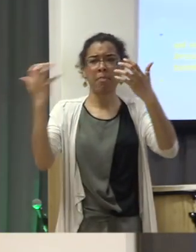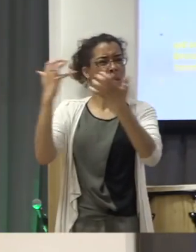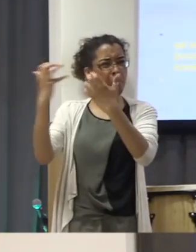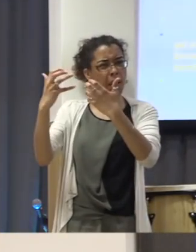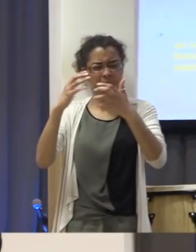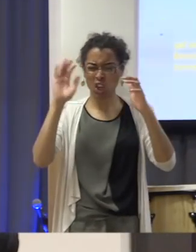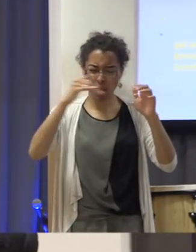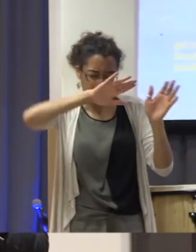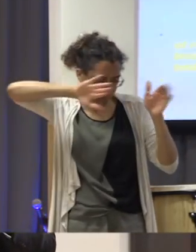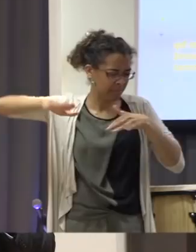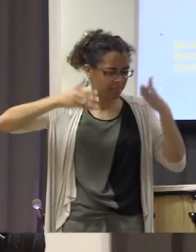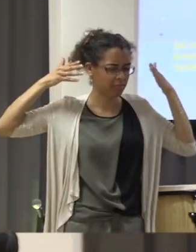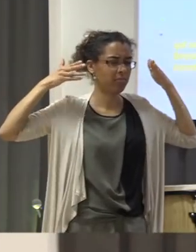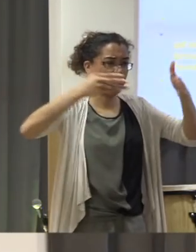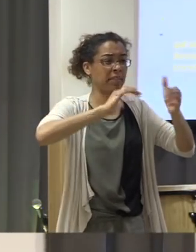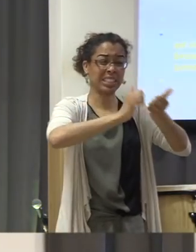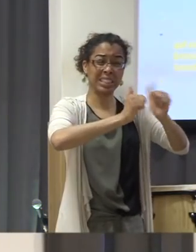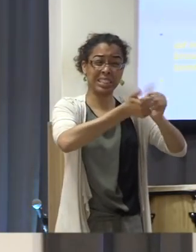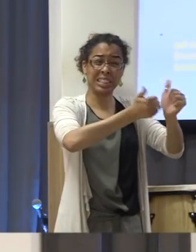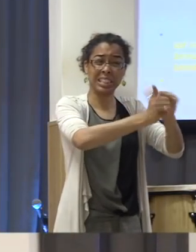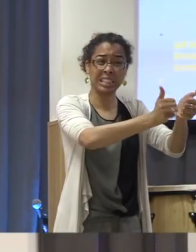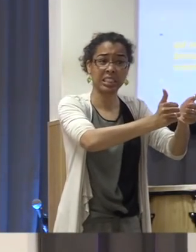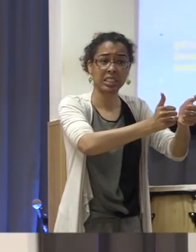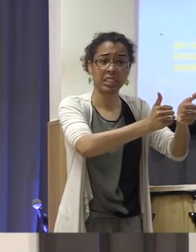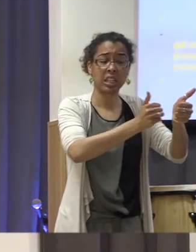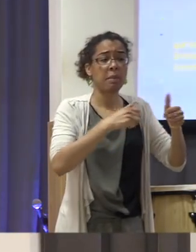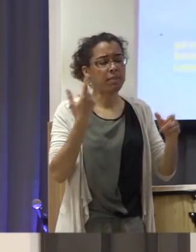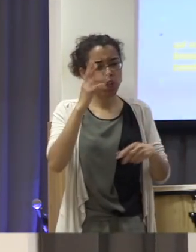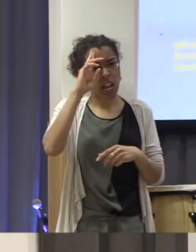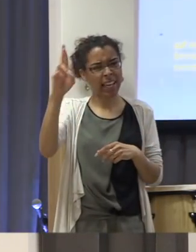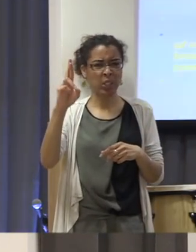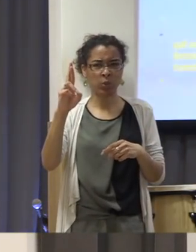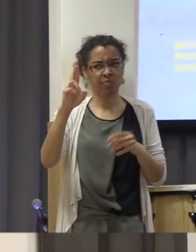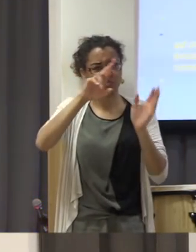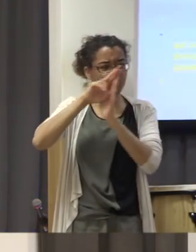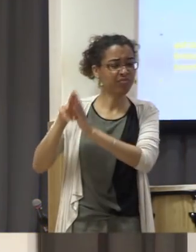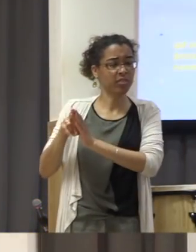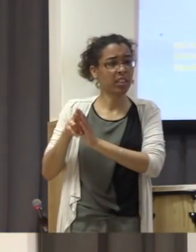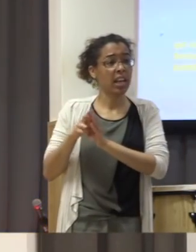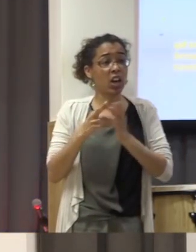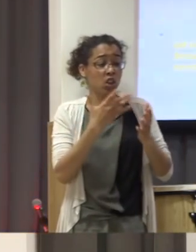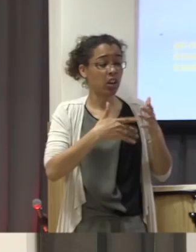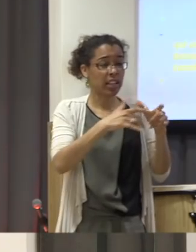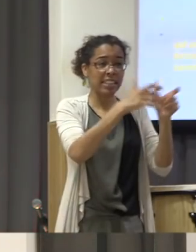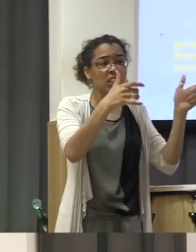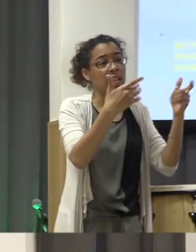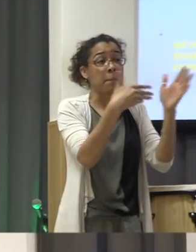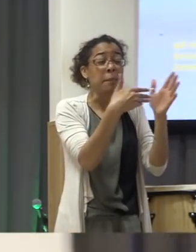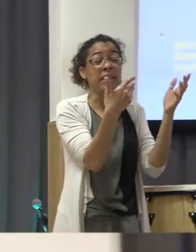Il faut courir. Rester parfois déraisonnable. Là où tu as créé 1000 sociétés, ça ne marche